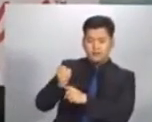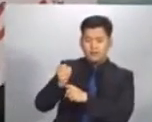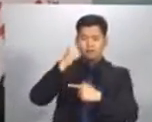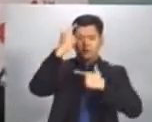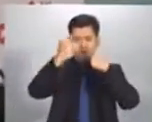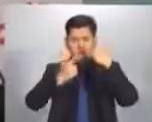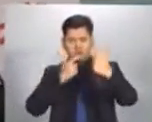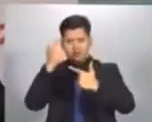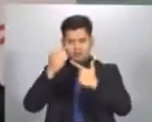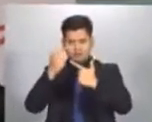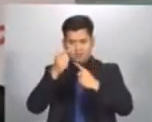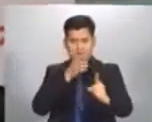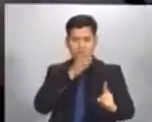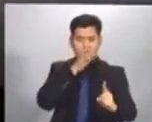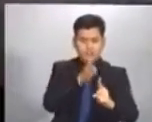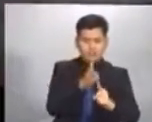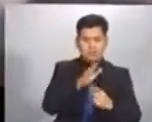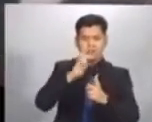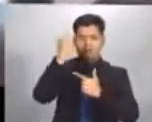pelancong domestik